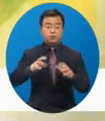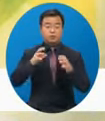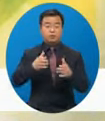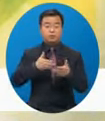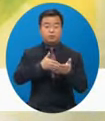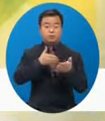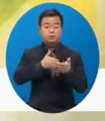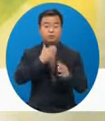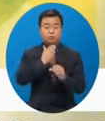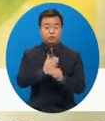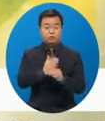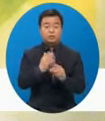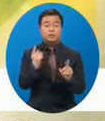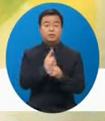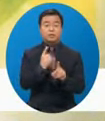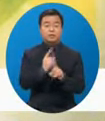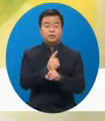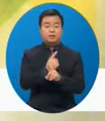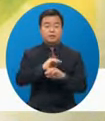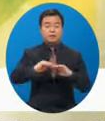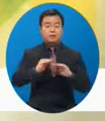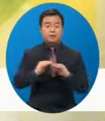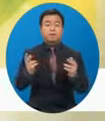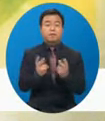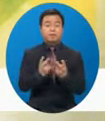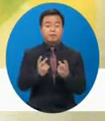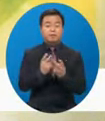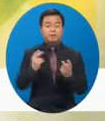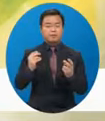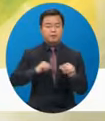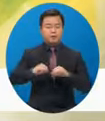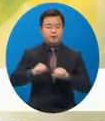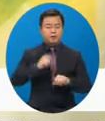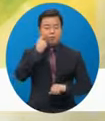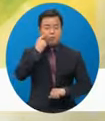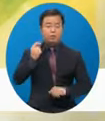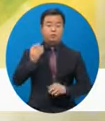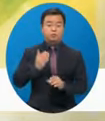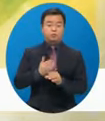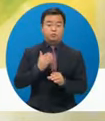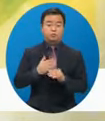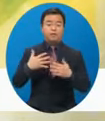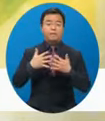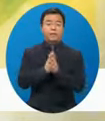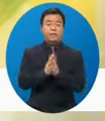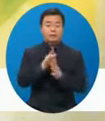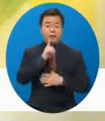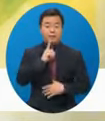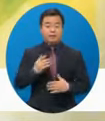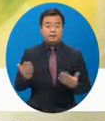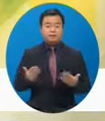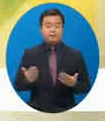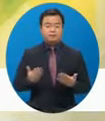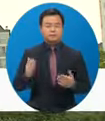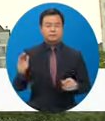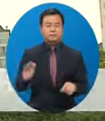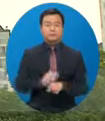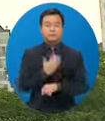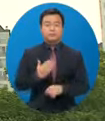과제도 아직 실행에 옮기고 있지 못한 상황에서 직선제 폐지가 먼저 나오는 거는 가 한참